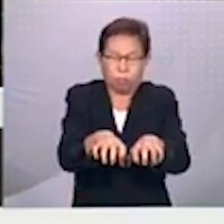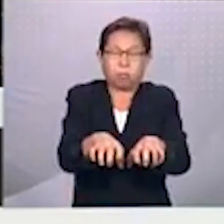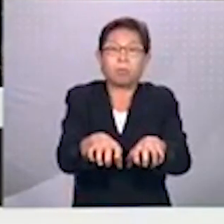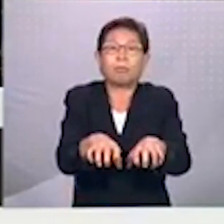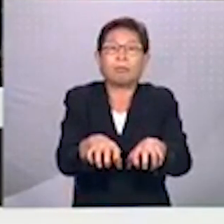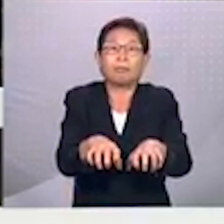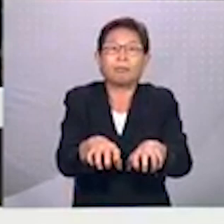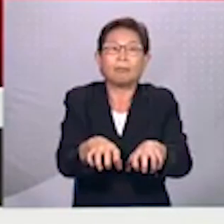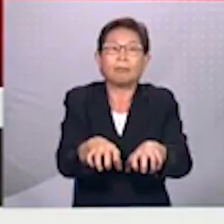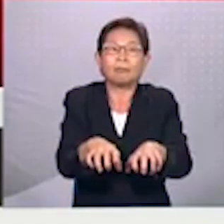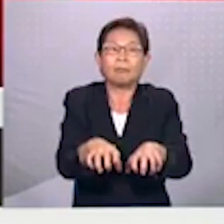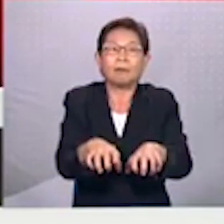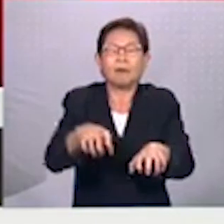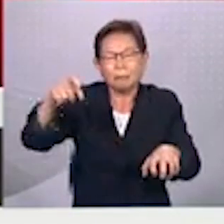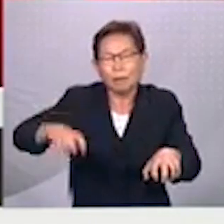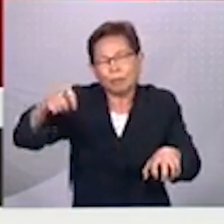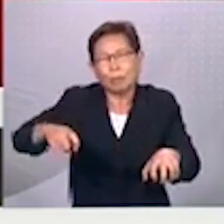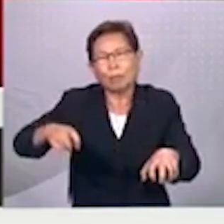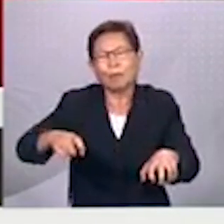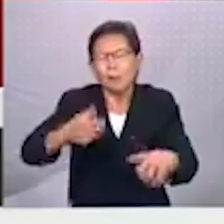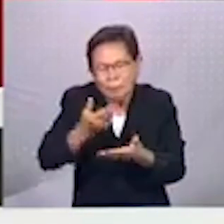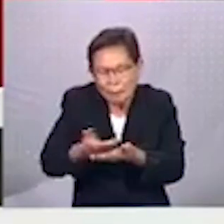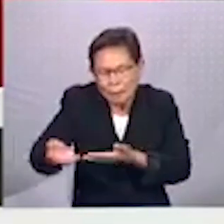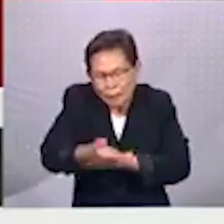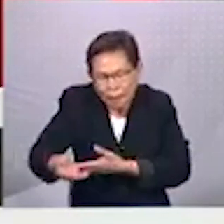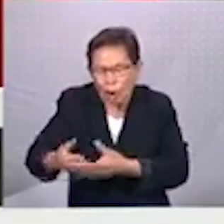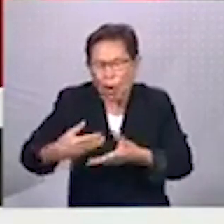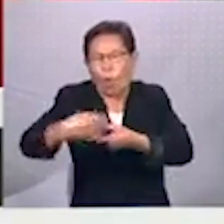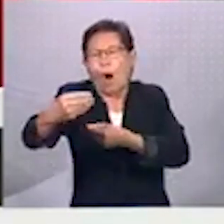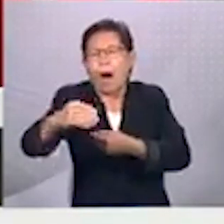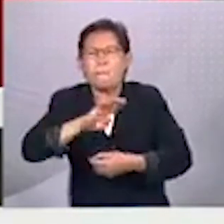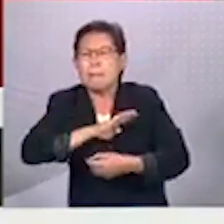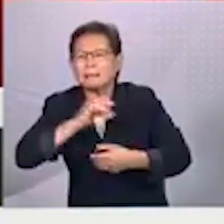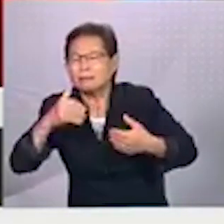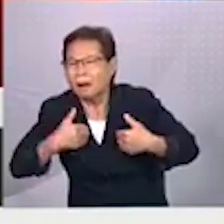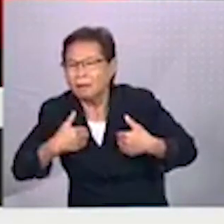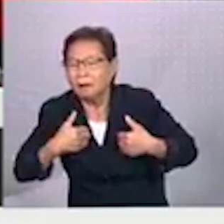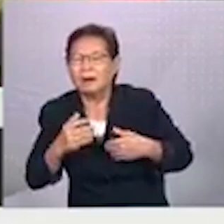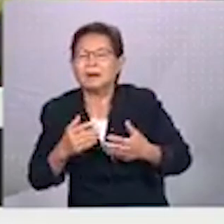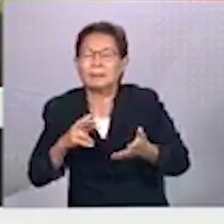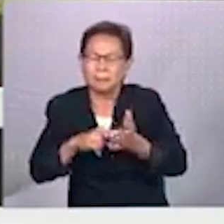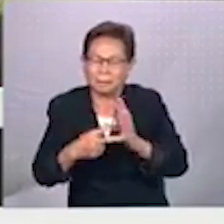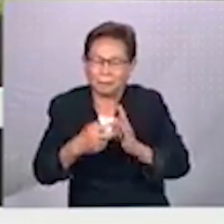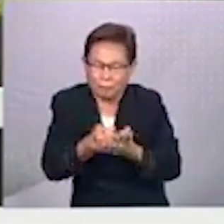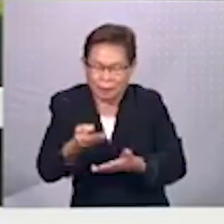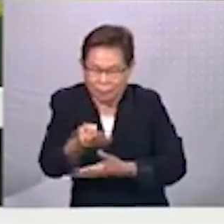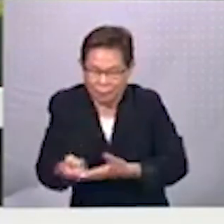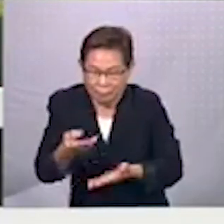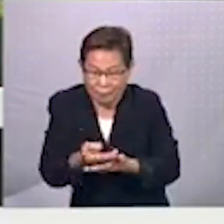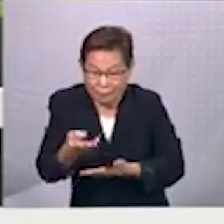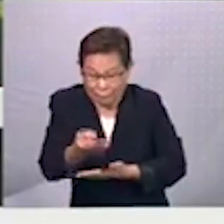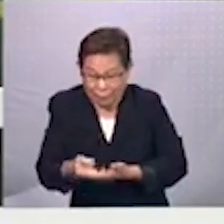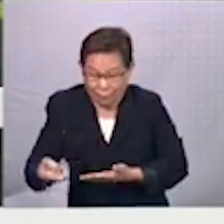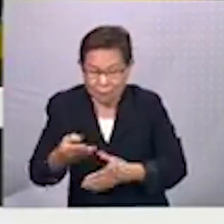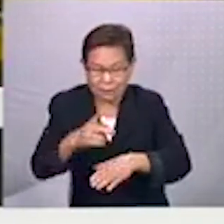Jadi keperluan itu ada di luar. Maksudnya untuk membeli barangan